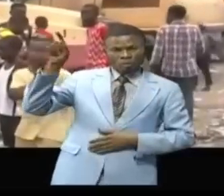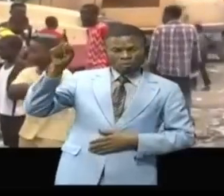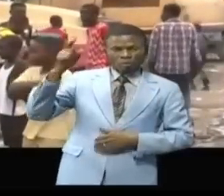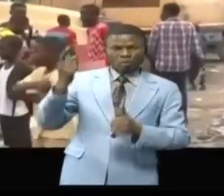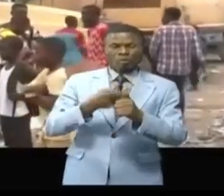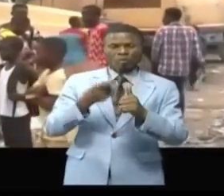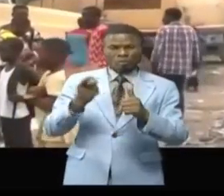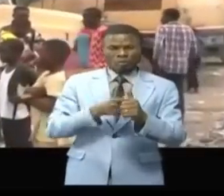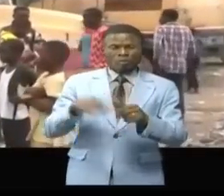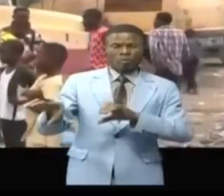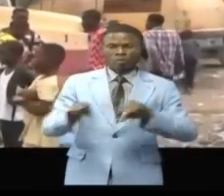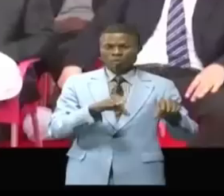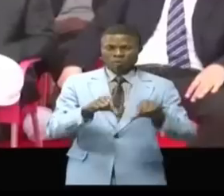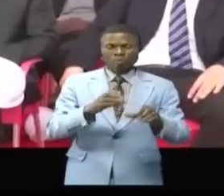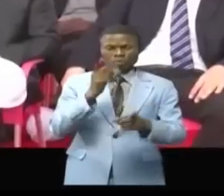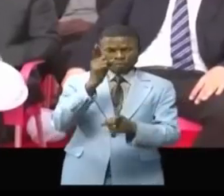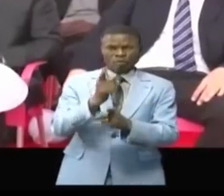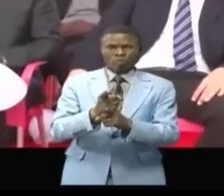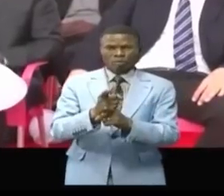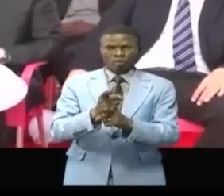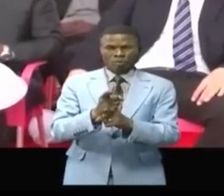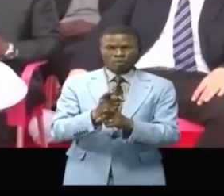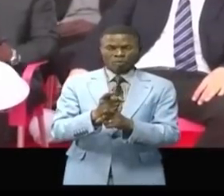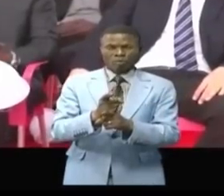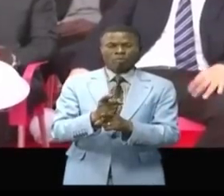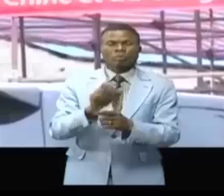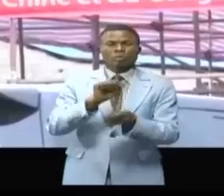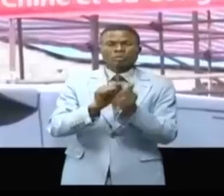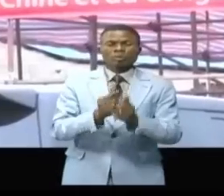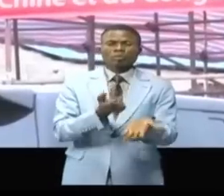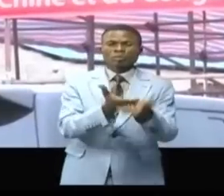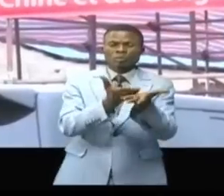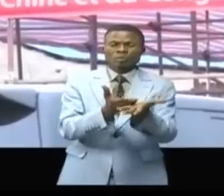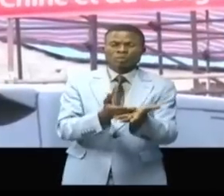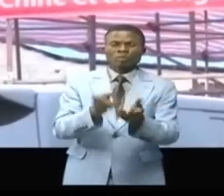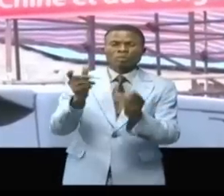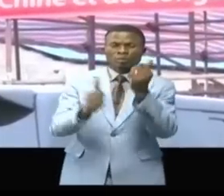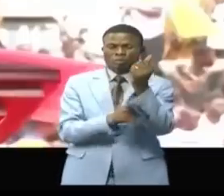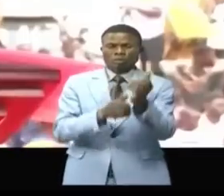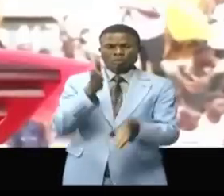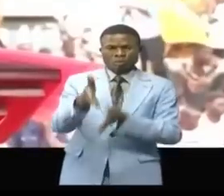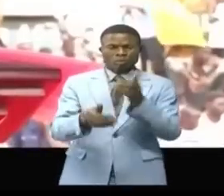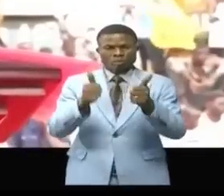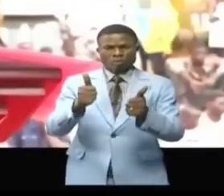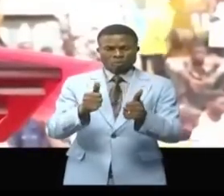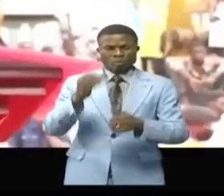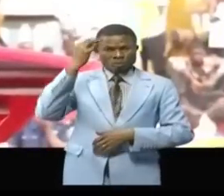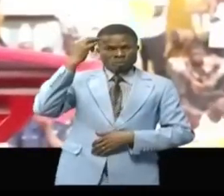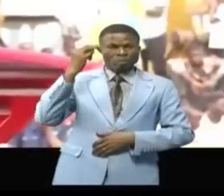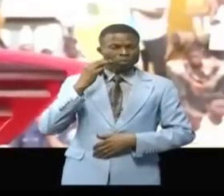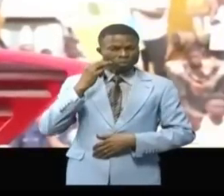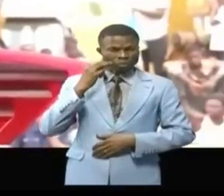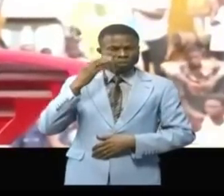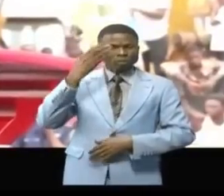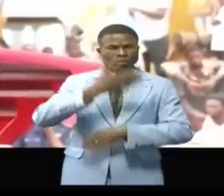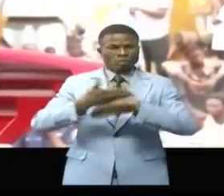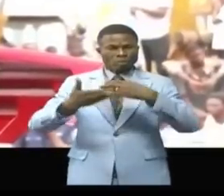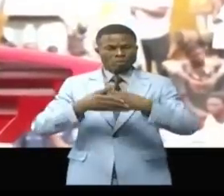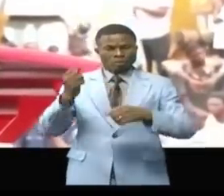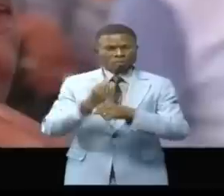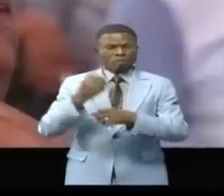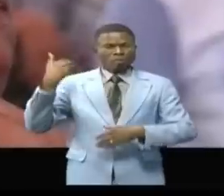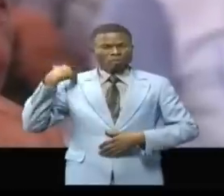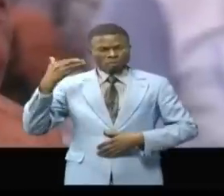surtout une action concrète, la Sicomine, pour aider la population. Pour les ministres des infrastructures, travaux publics et